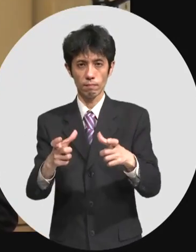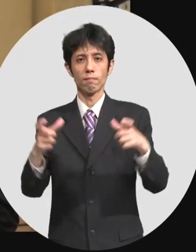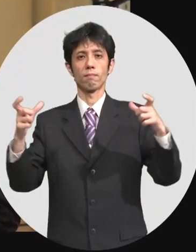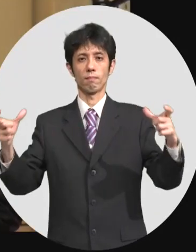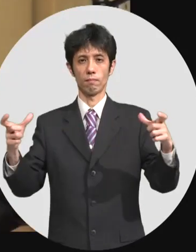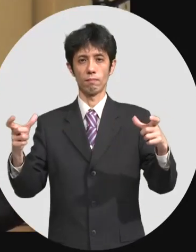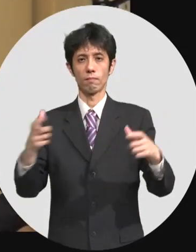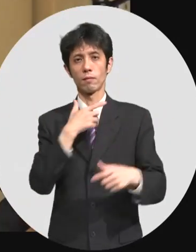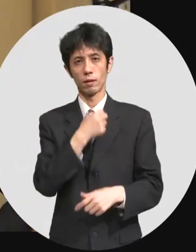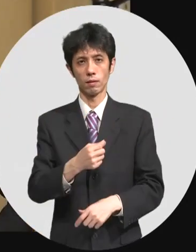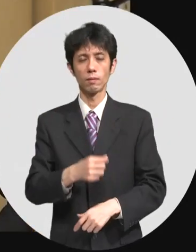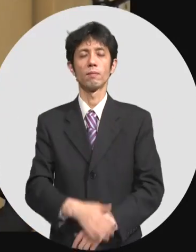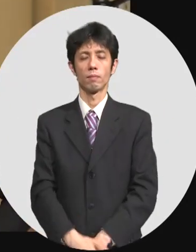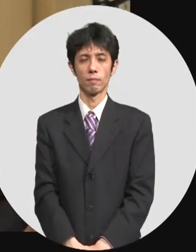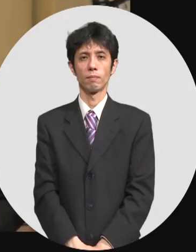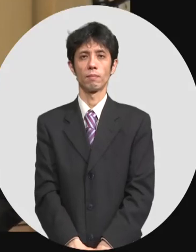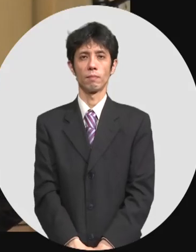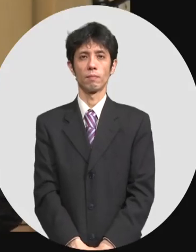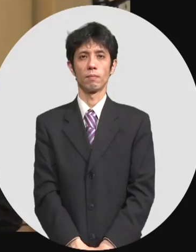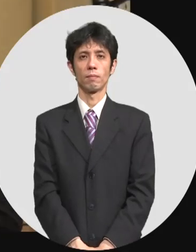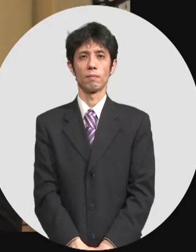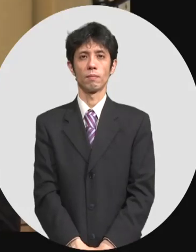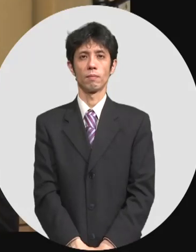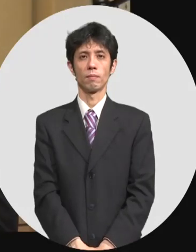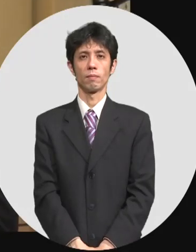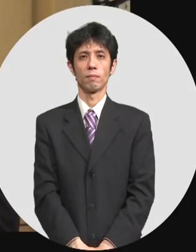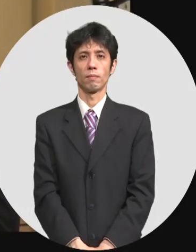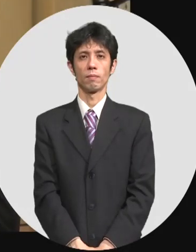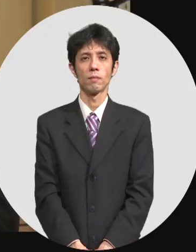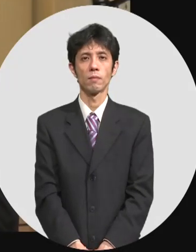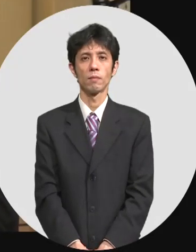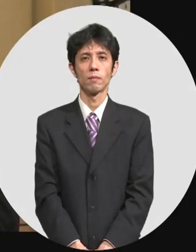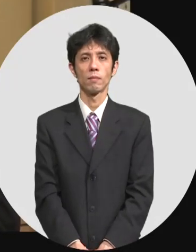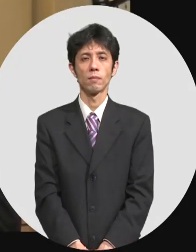力をさらに拡大していきたいというふうに思っております。